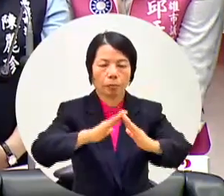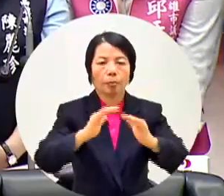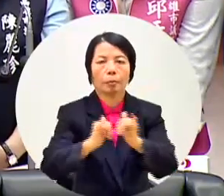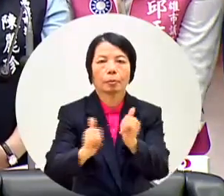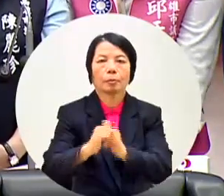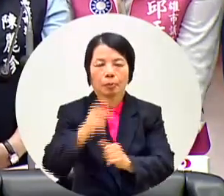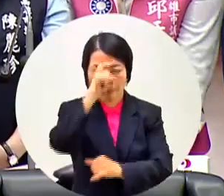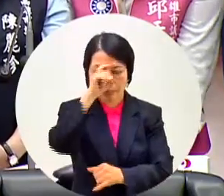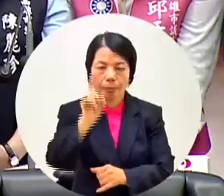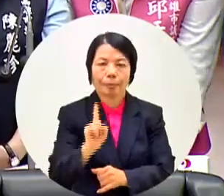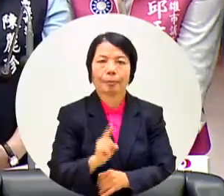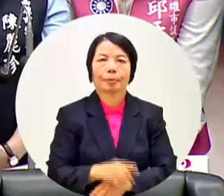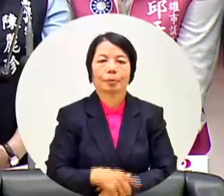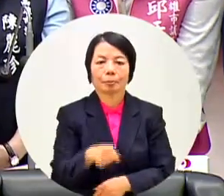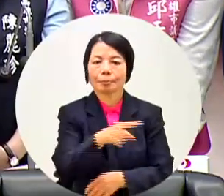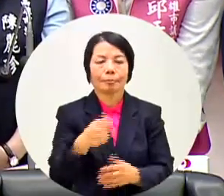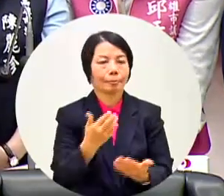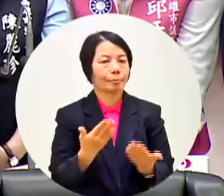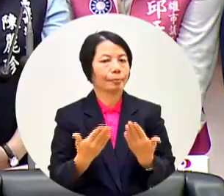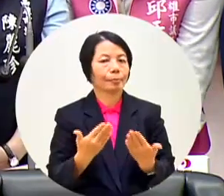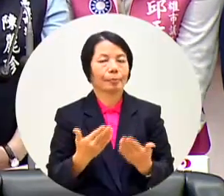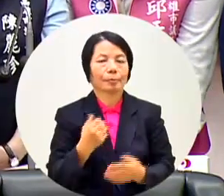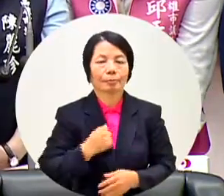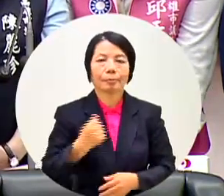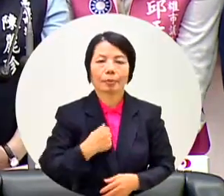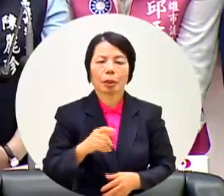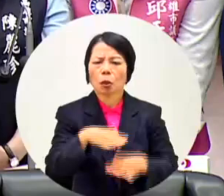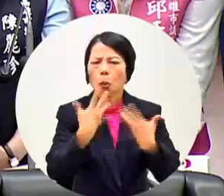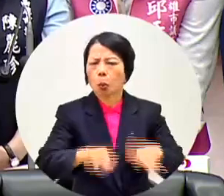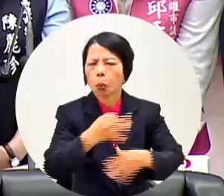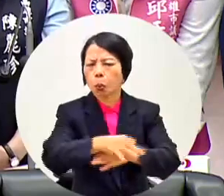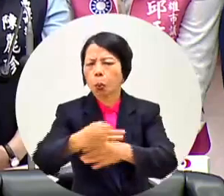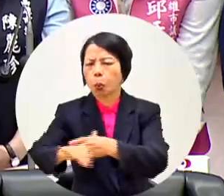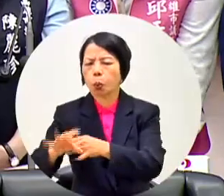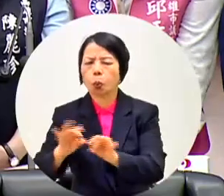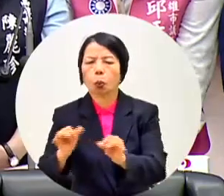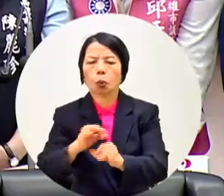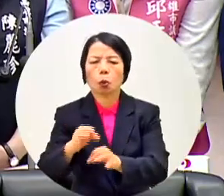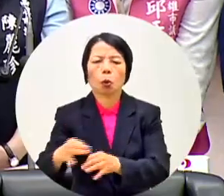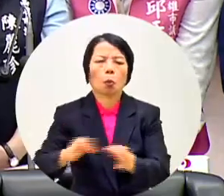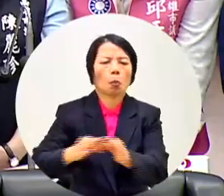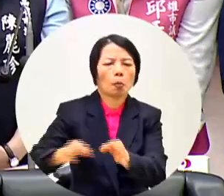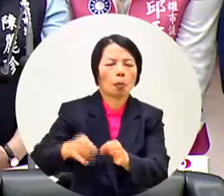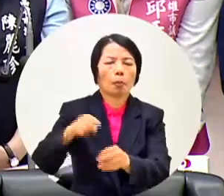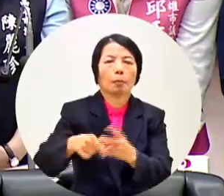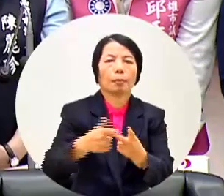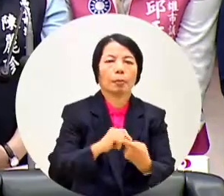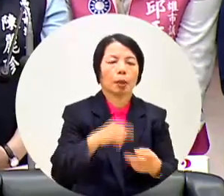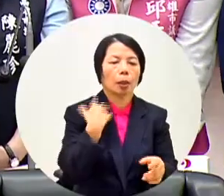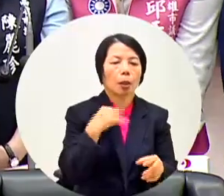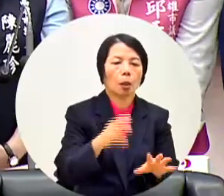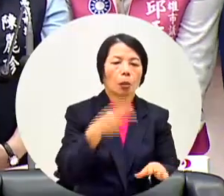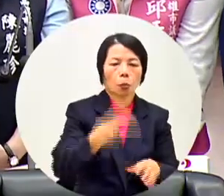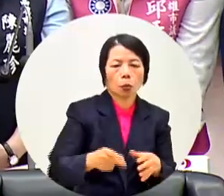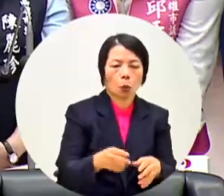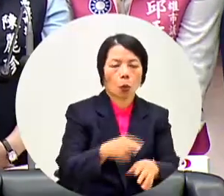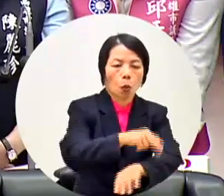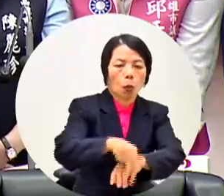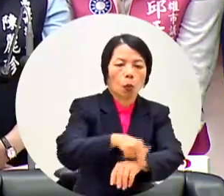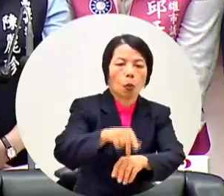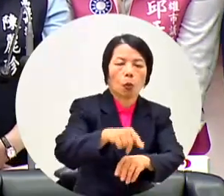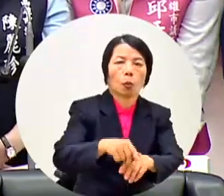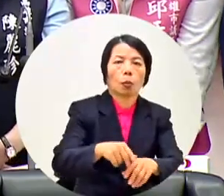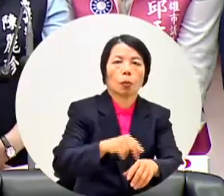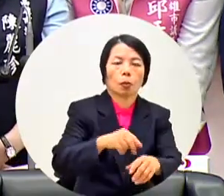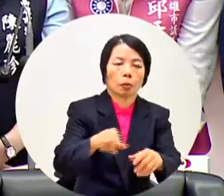非常多的弊案，土地的买卖、重划的问题、气爆的问题，在公共工程的问题，还